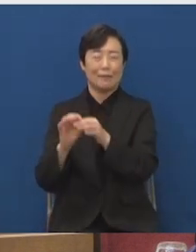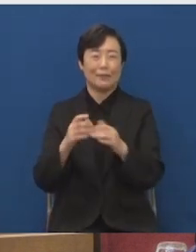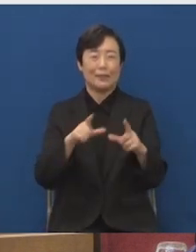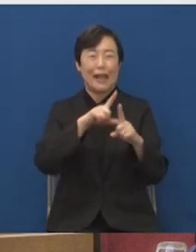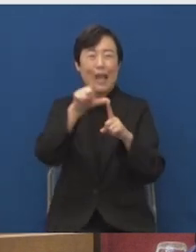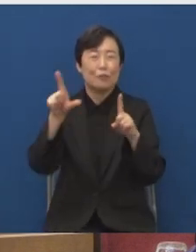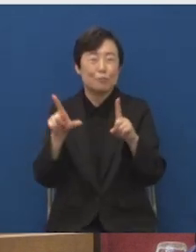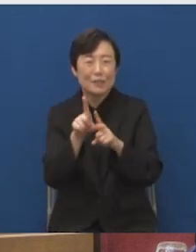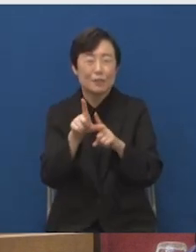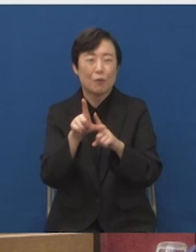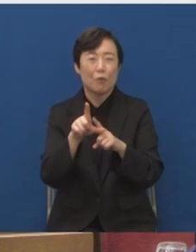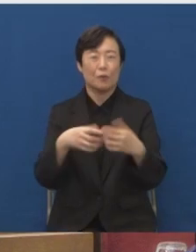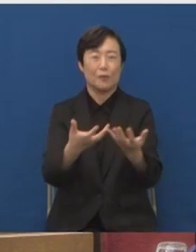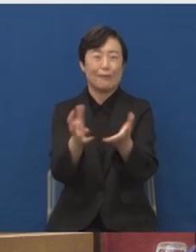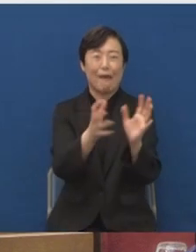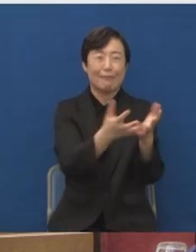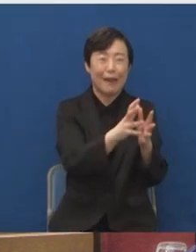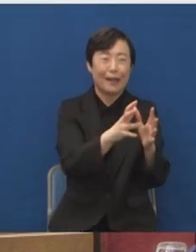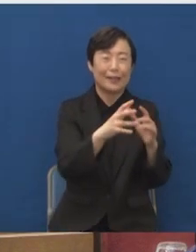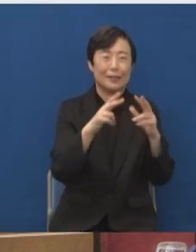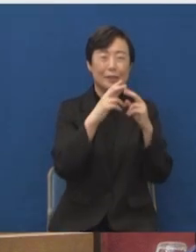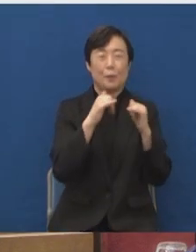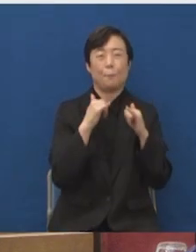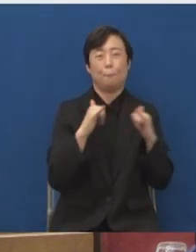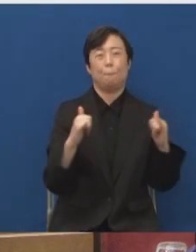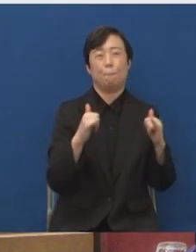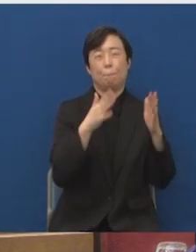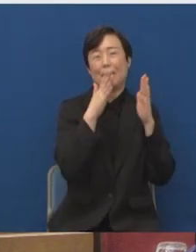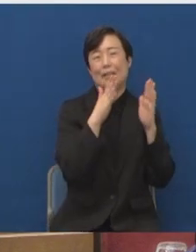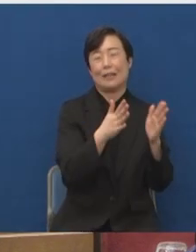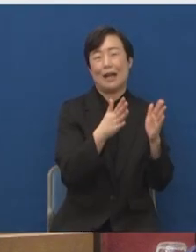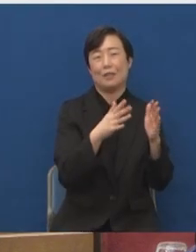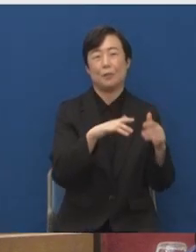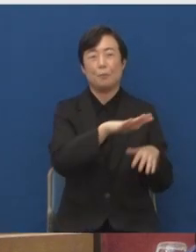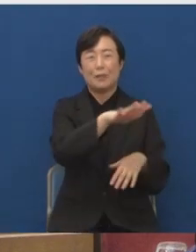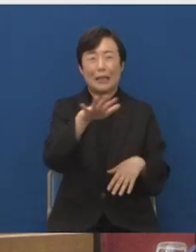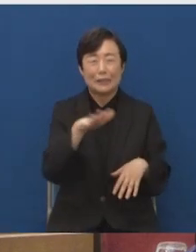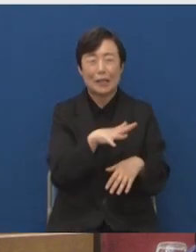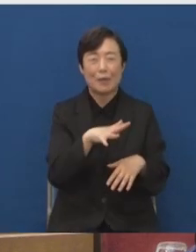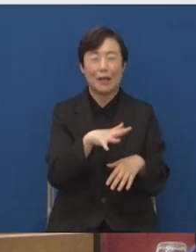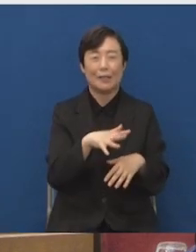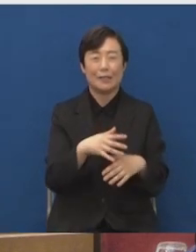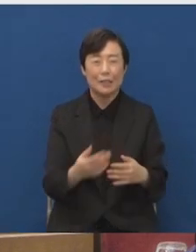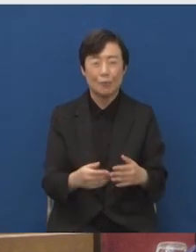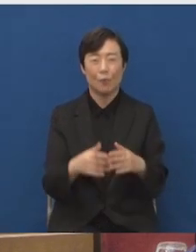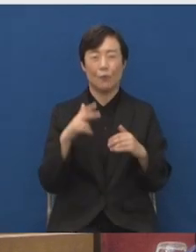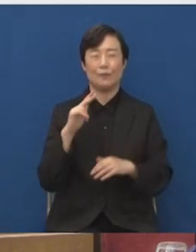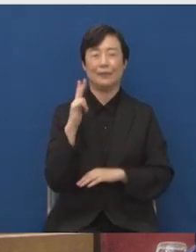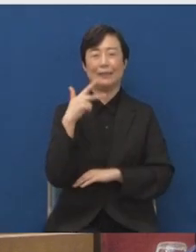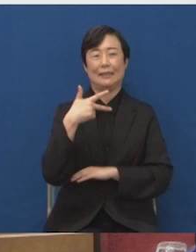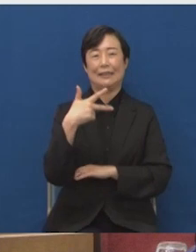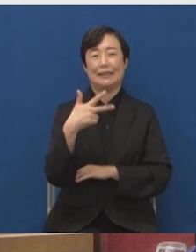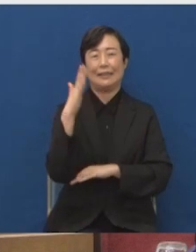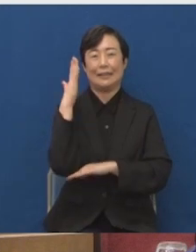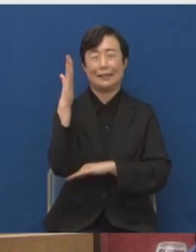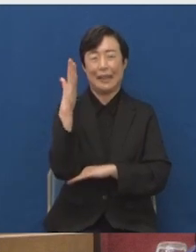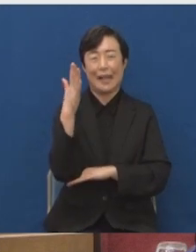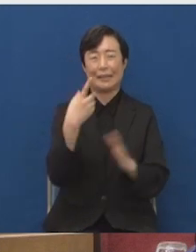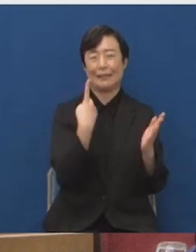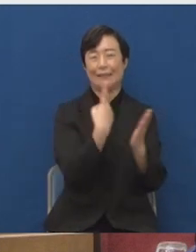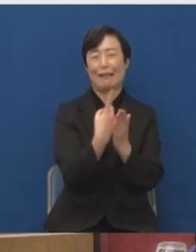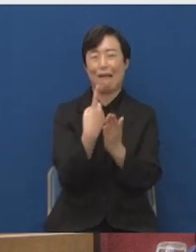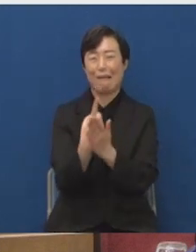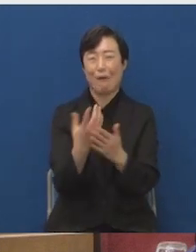の方々と、方々にも主体的に市政にご参加いただき、対話を重ねなが